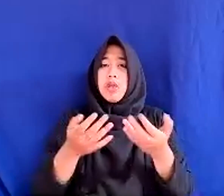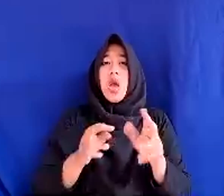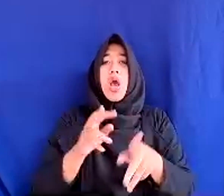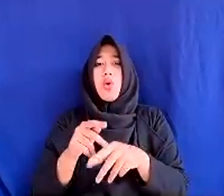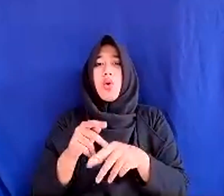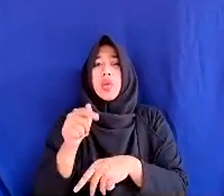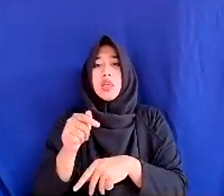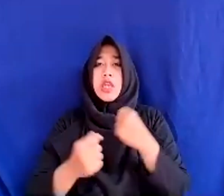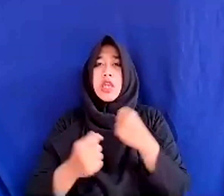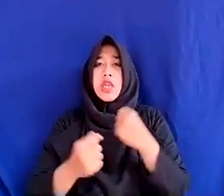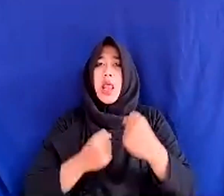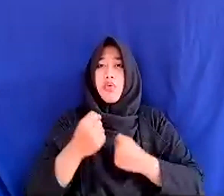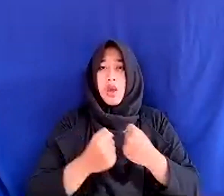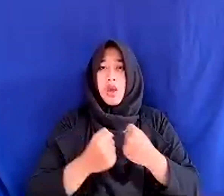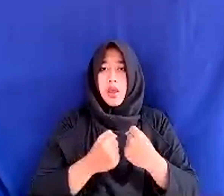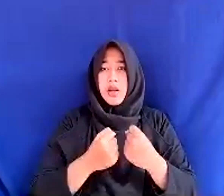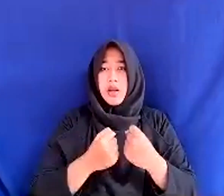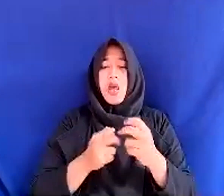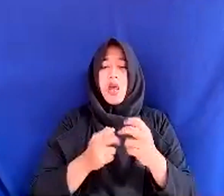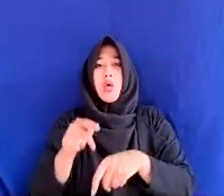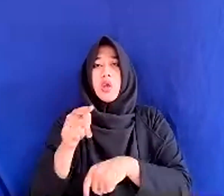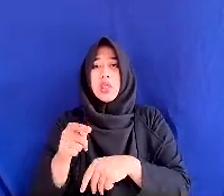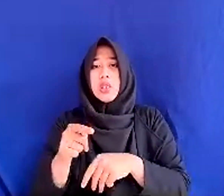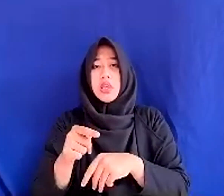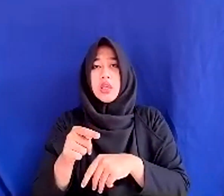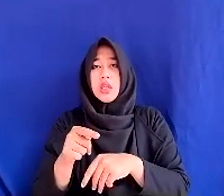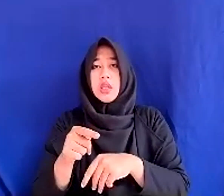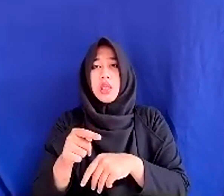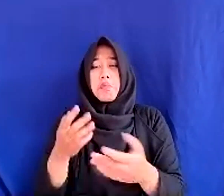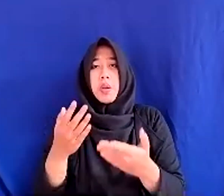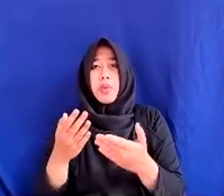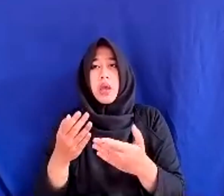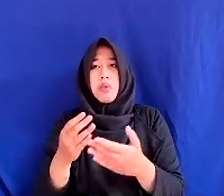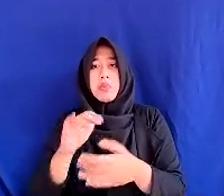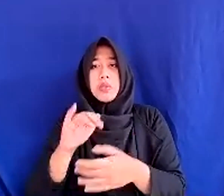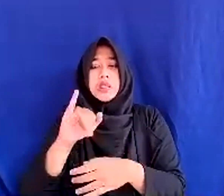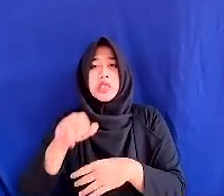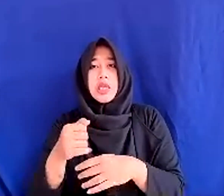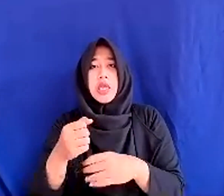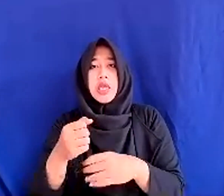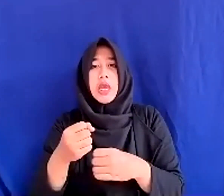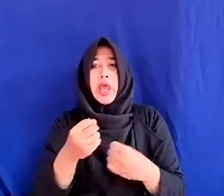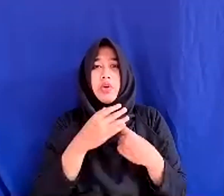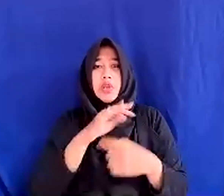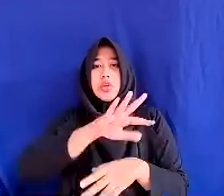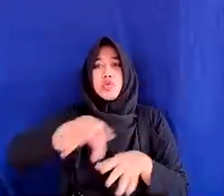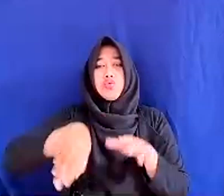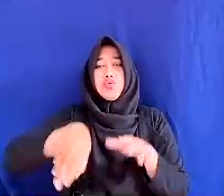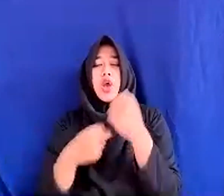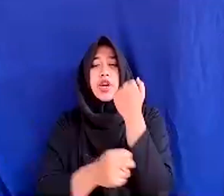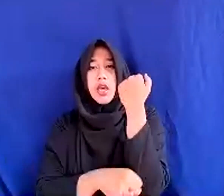menerpa, kalau ini memang menjadi efek di semua negara, bahkan sejagat, ya, Prof, ya, semua